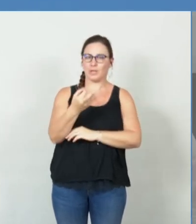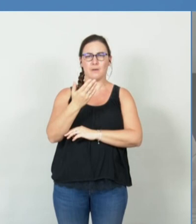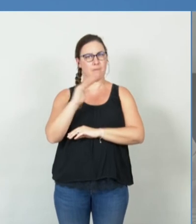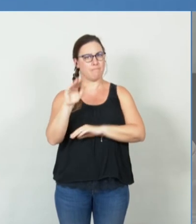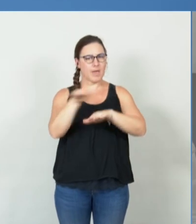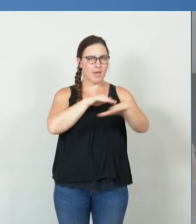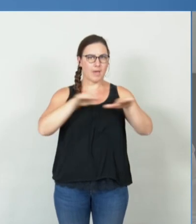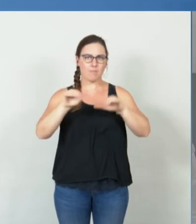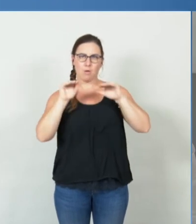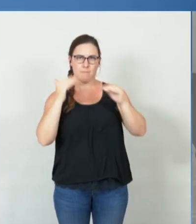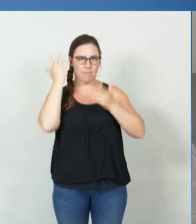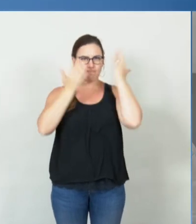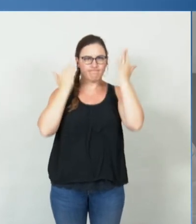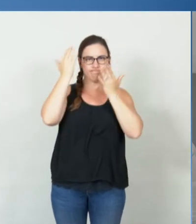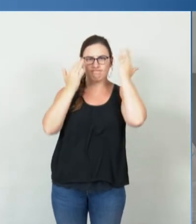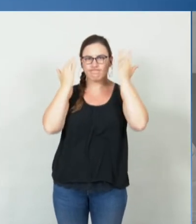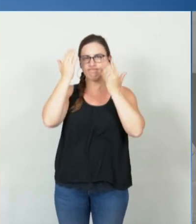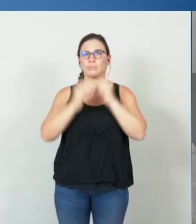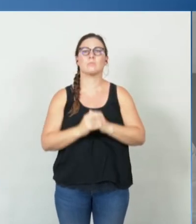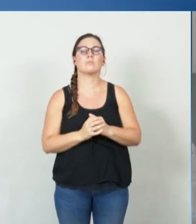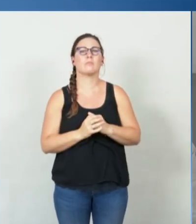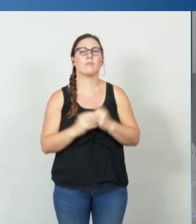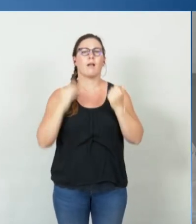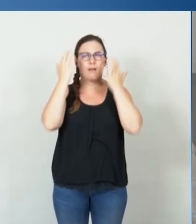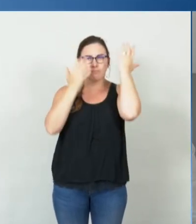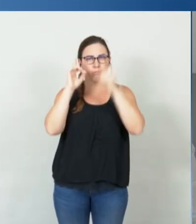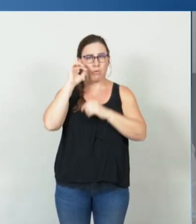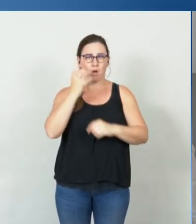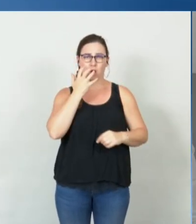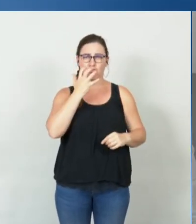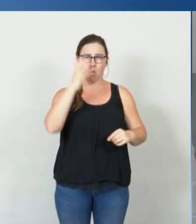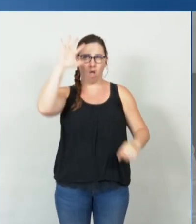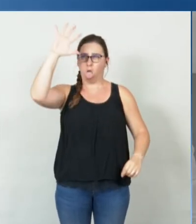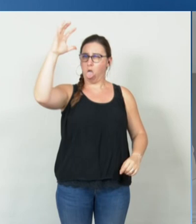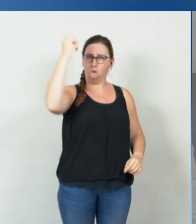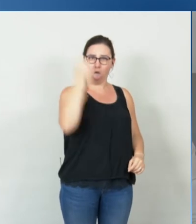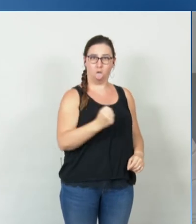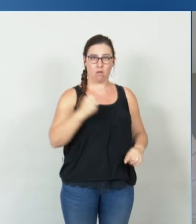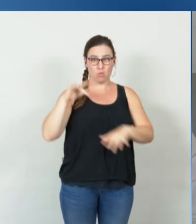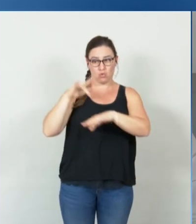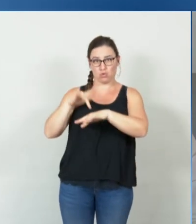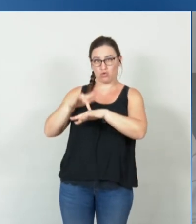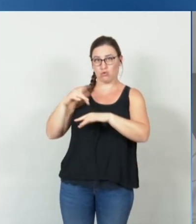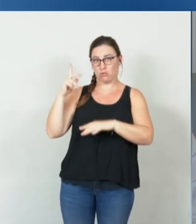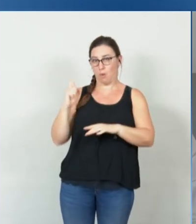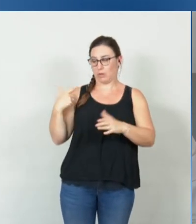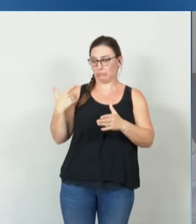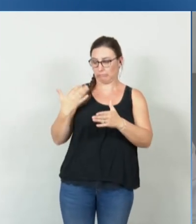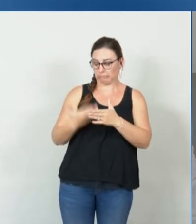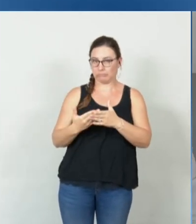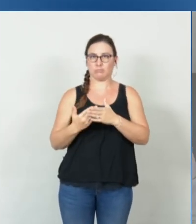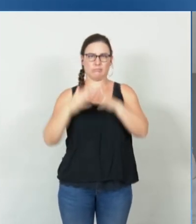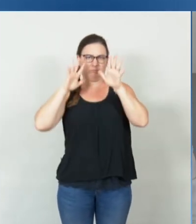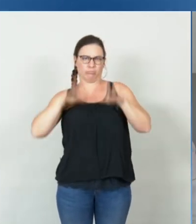sûr également inquiétante inquiétante compte tenu des chaleurs donc que nous vivons déjà pendant que les océans